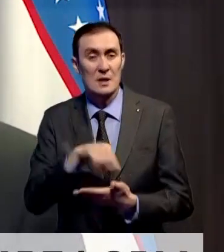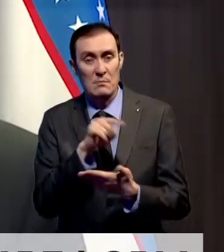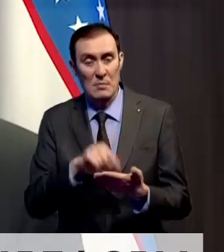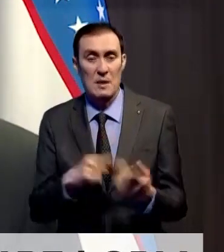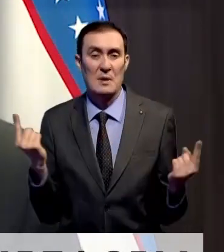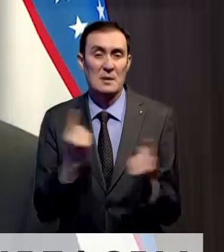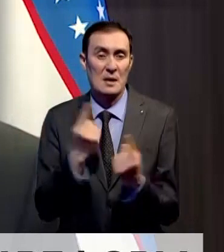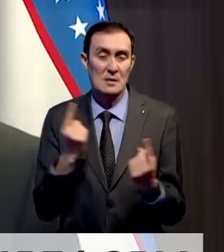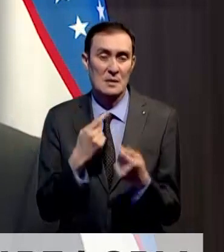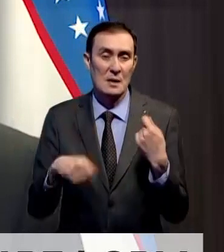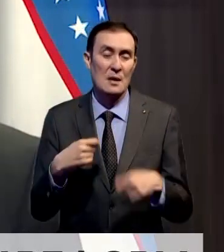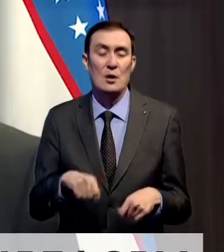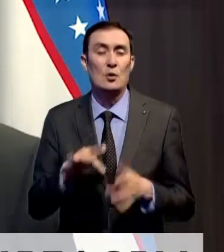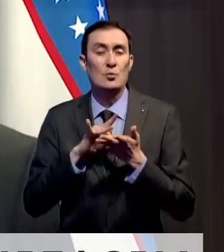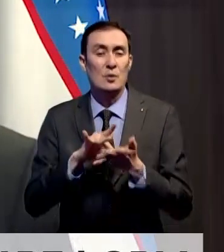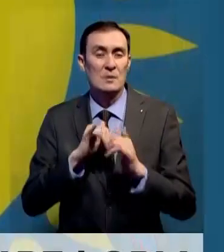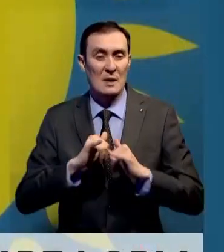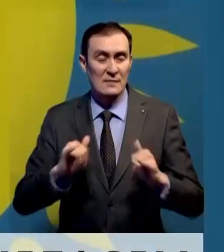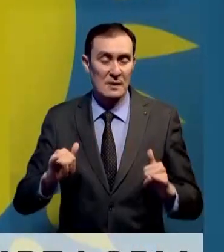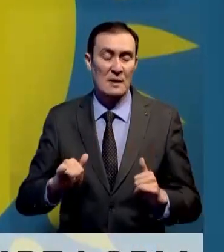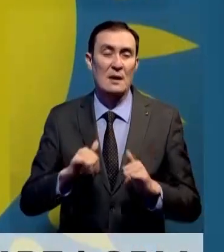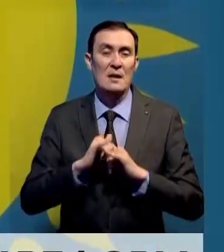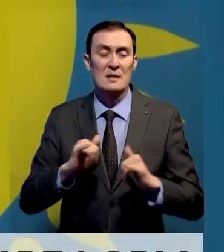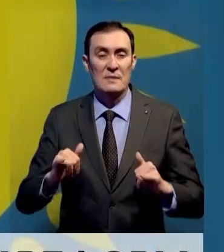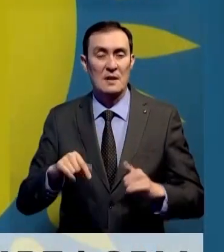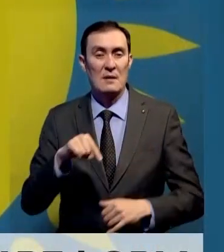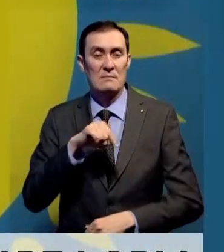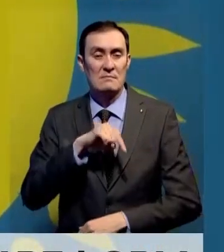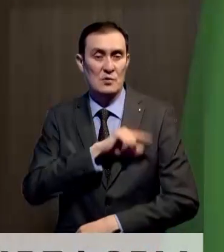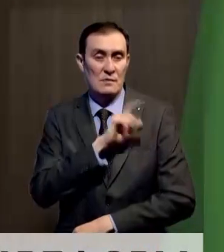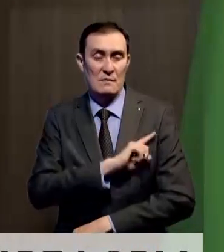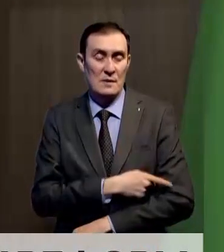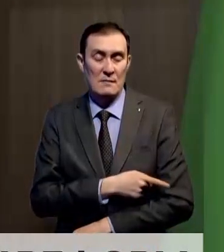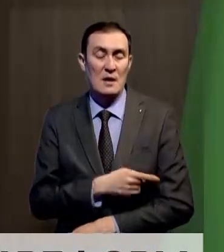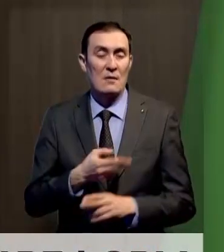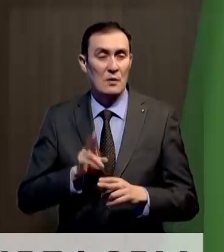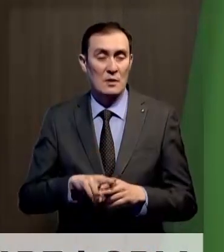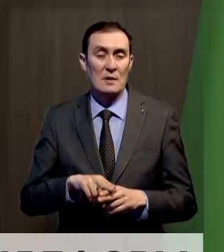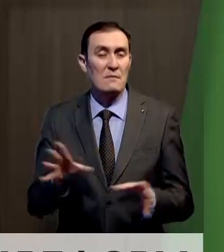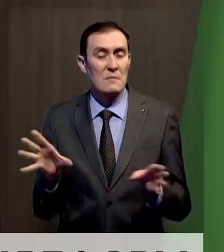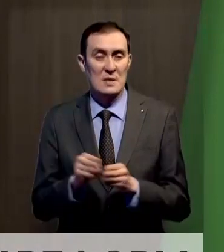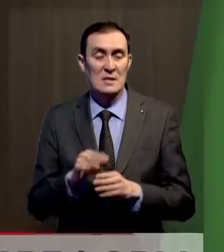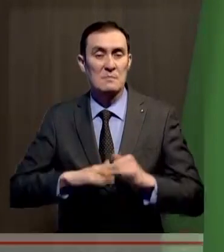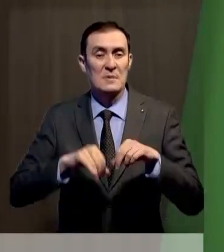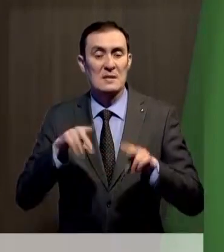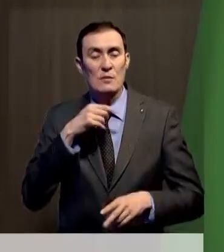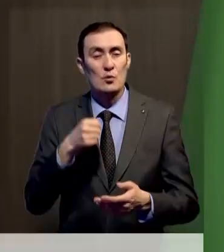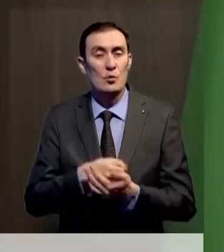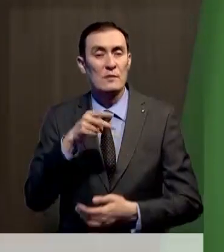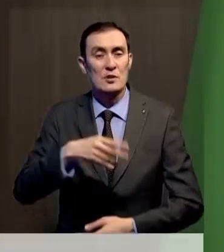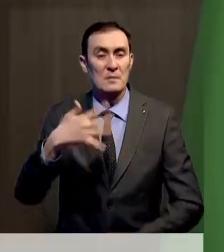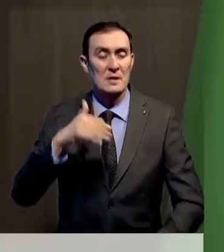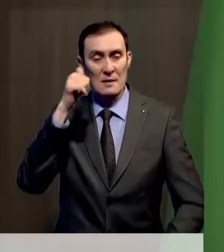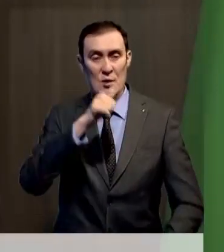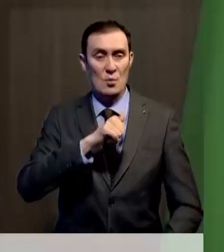транзит. Туризм, развитие человеческого капитала – это только вместе. Эксперты говорят о том, что к